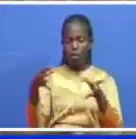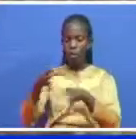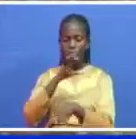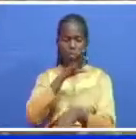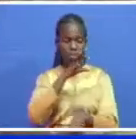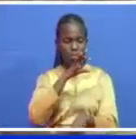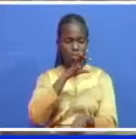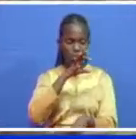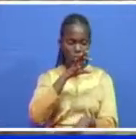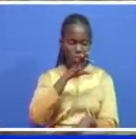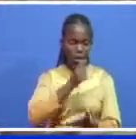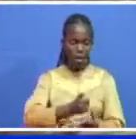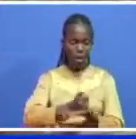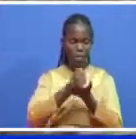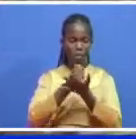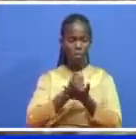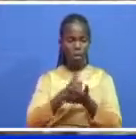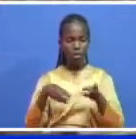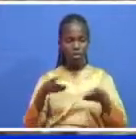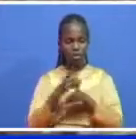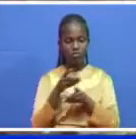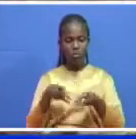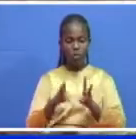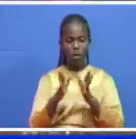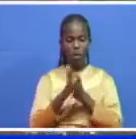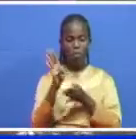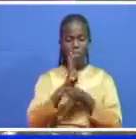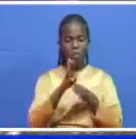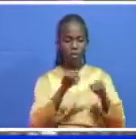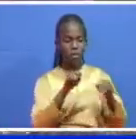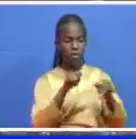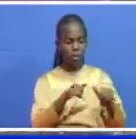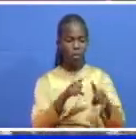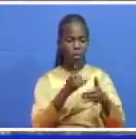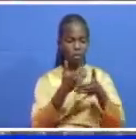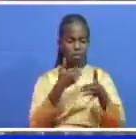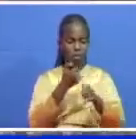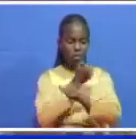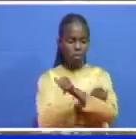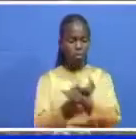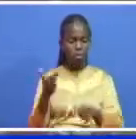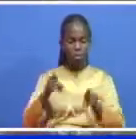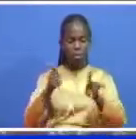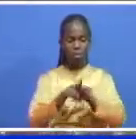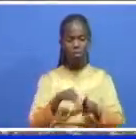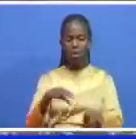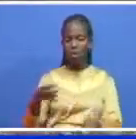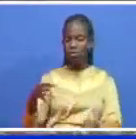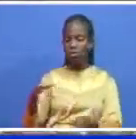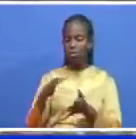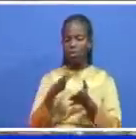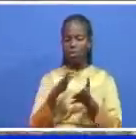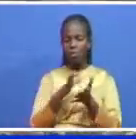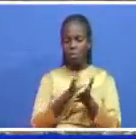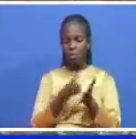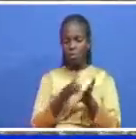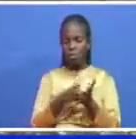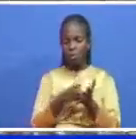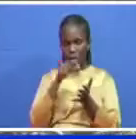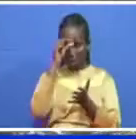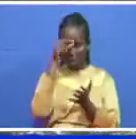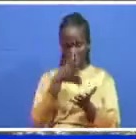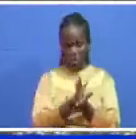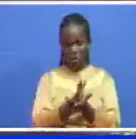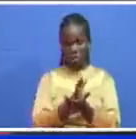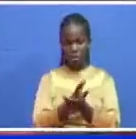anziengi. Na nita makipu kwitha membisi matana amba usioka skulu. Inki ndeka ila silikali ya kaunti ya Masaku kusilamu vya